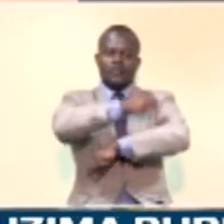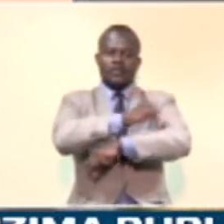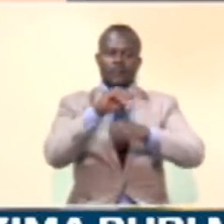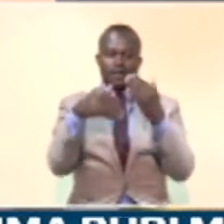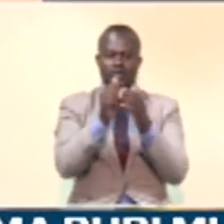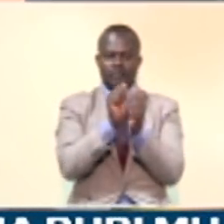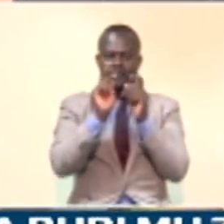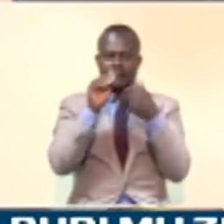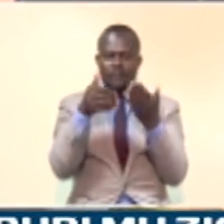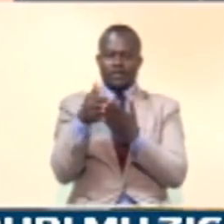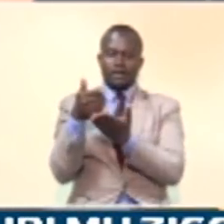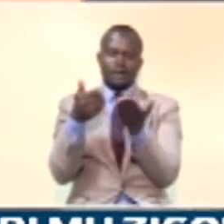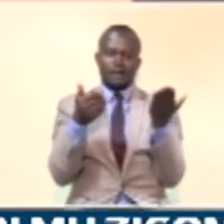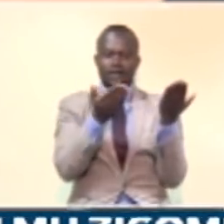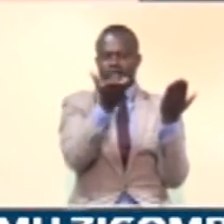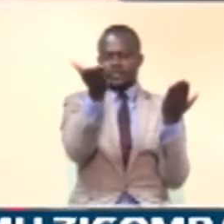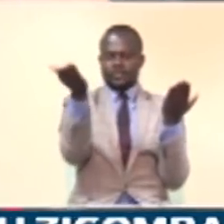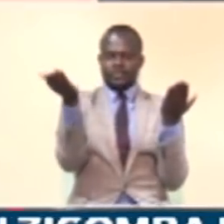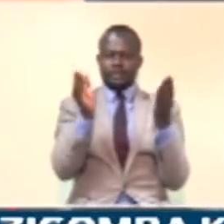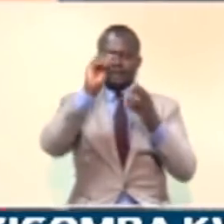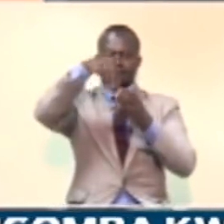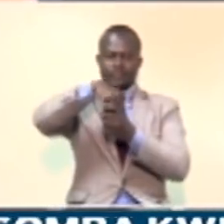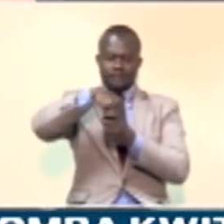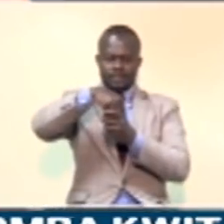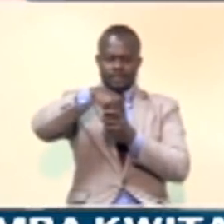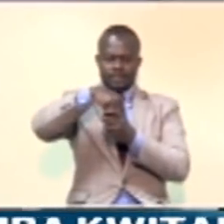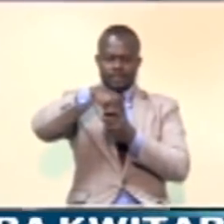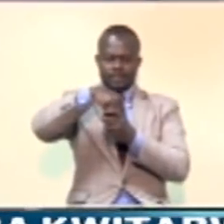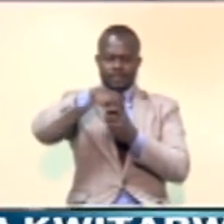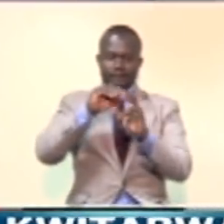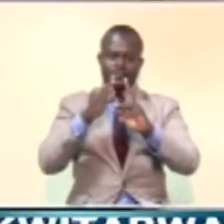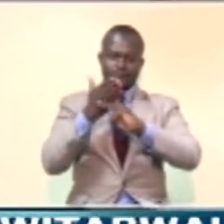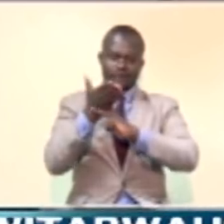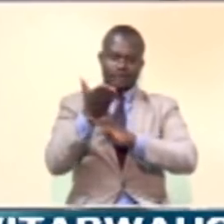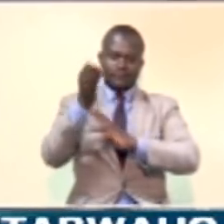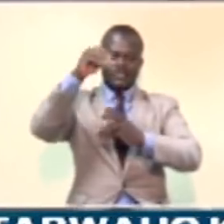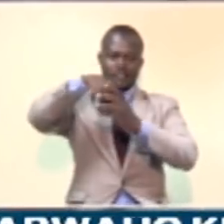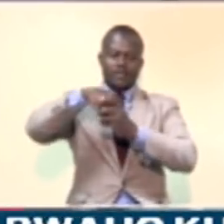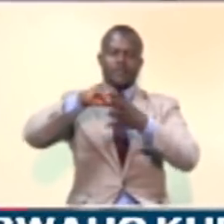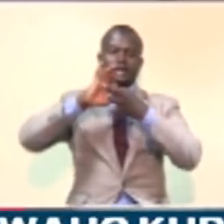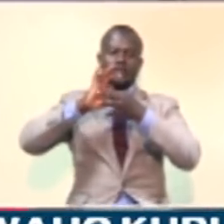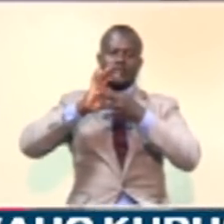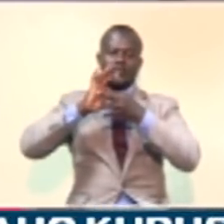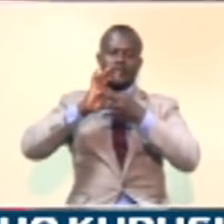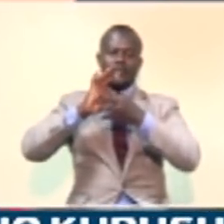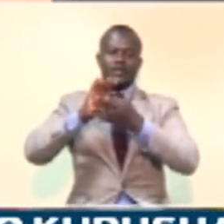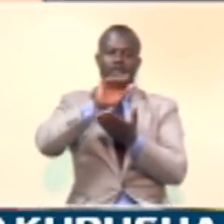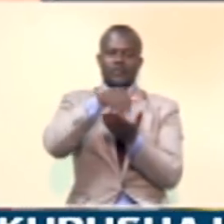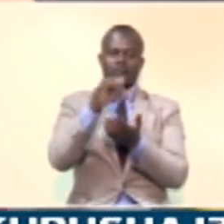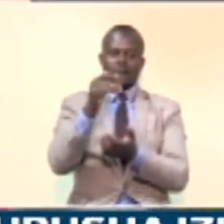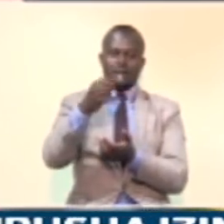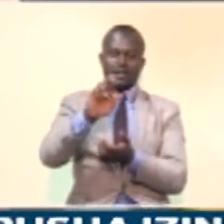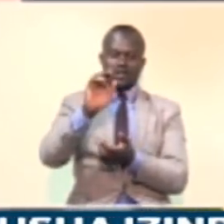ndetse n'abaturage bo mu gace iri shuri riherereyemo. Binyuze muri ubufatanye kandi ikigo IPRC